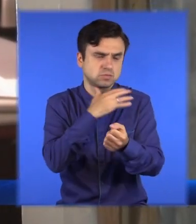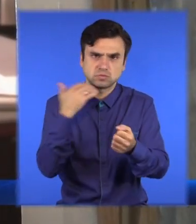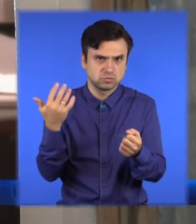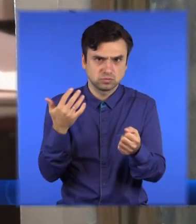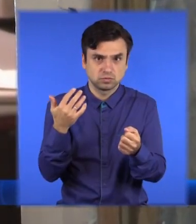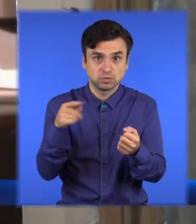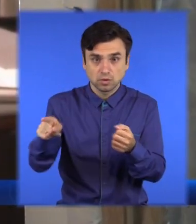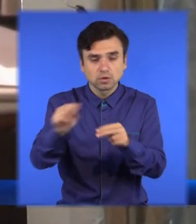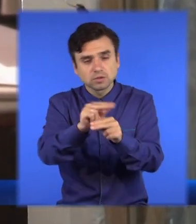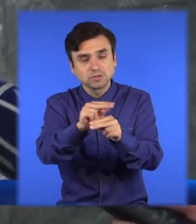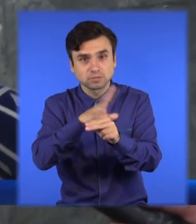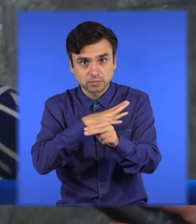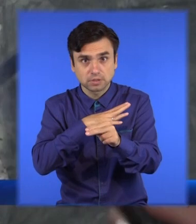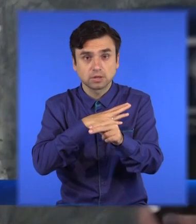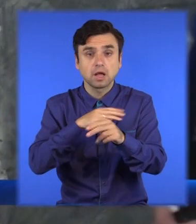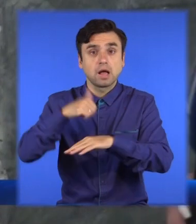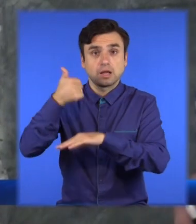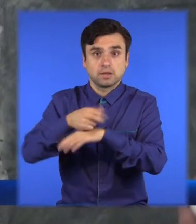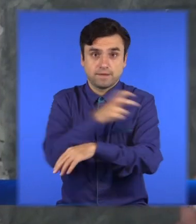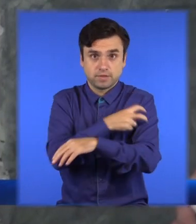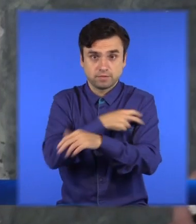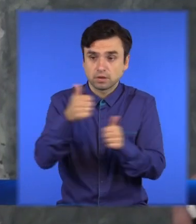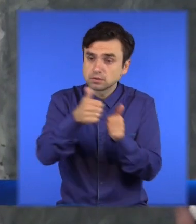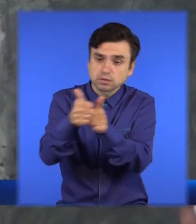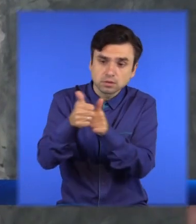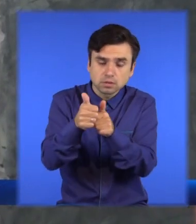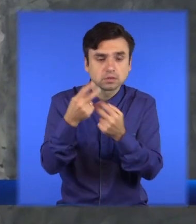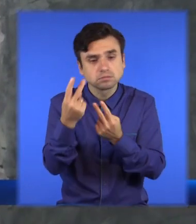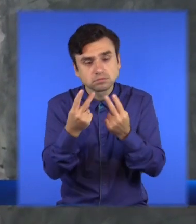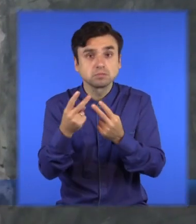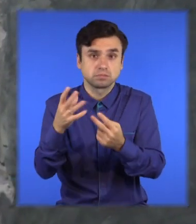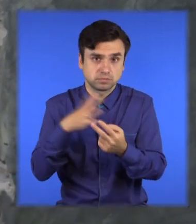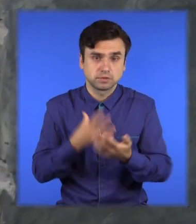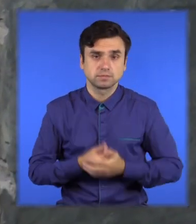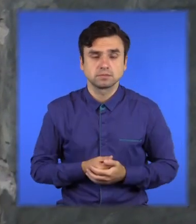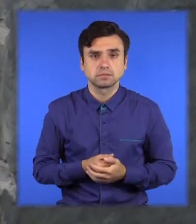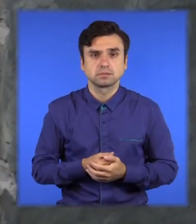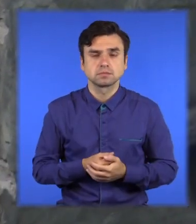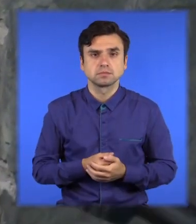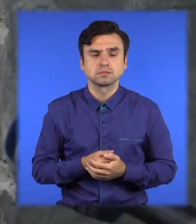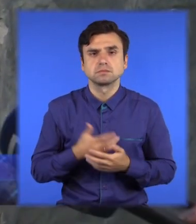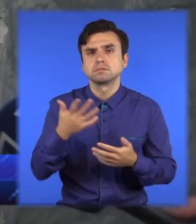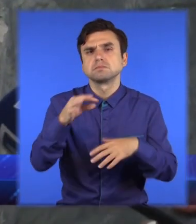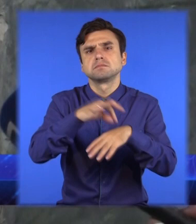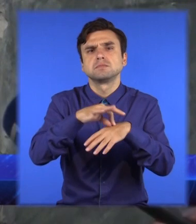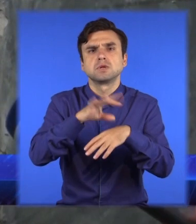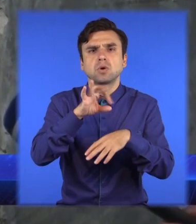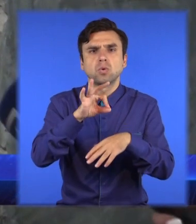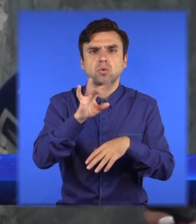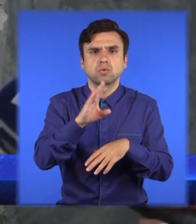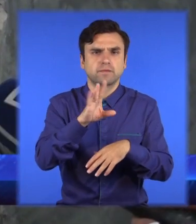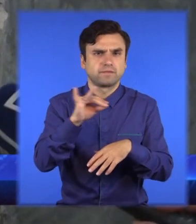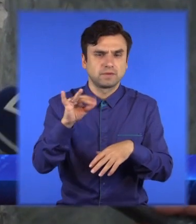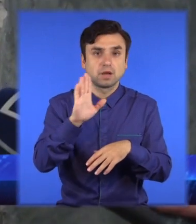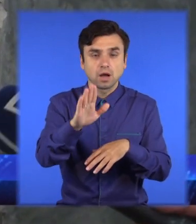оглядала малюка як лікар-кардіолог. Говорить, дитина дійсно була здоровою. На що були підозри? Коли...